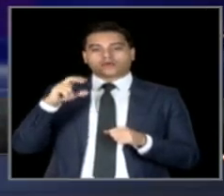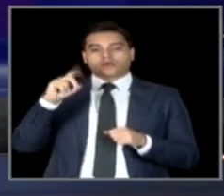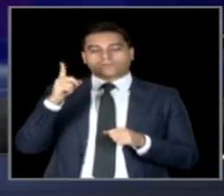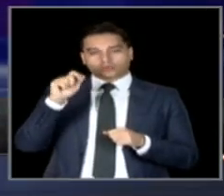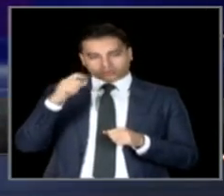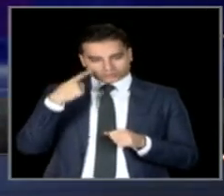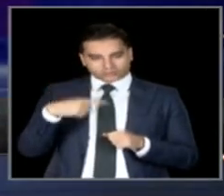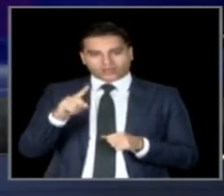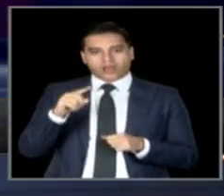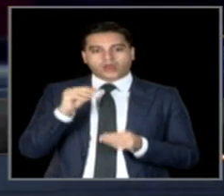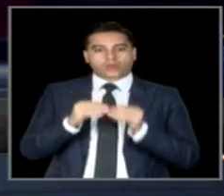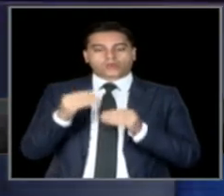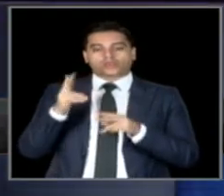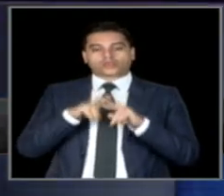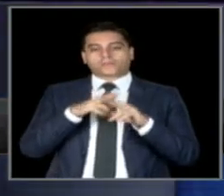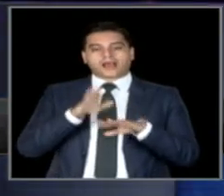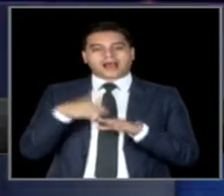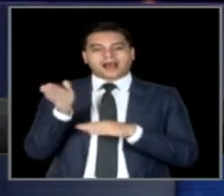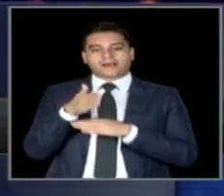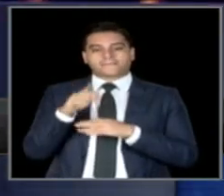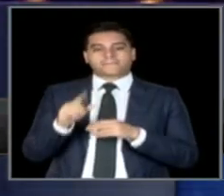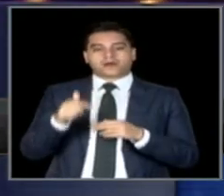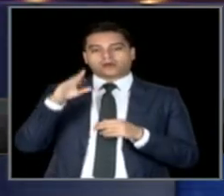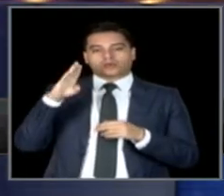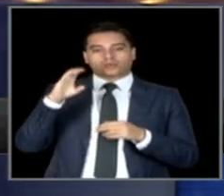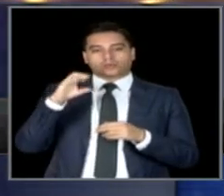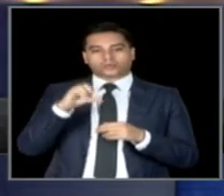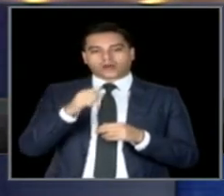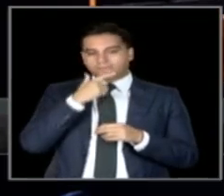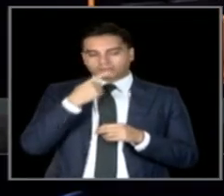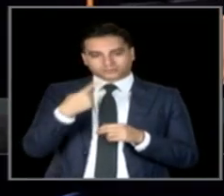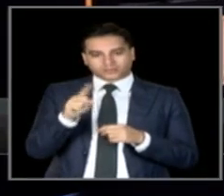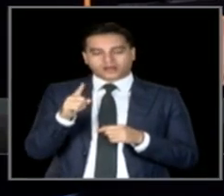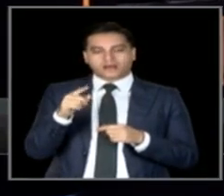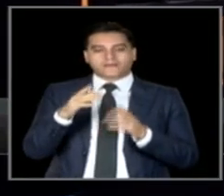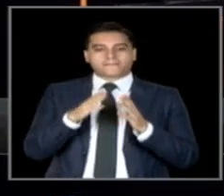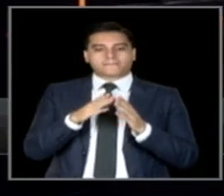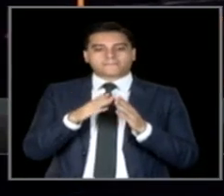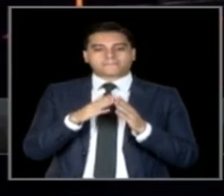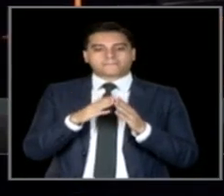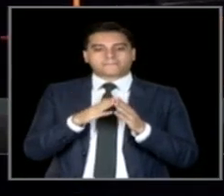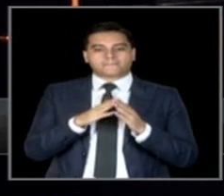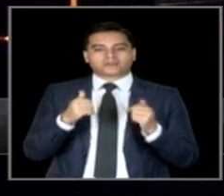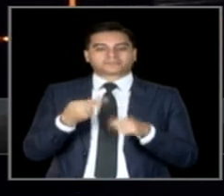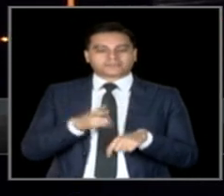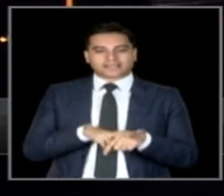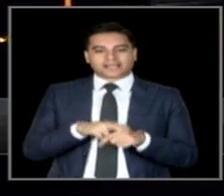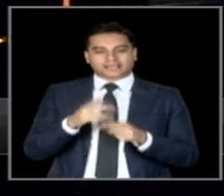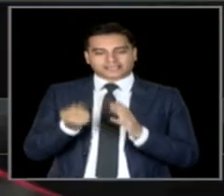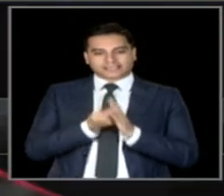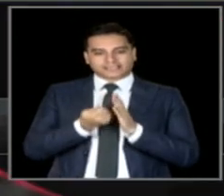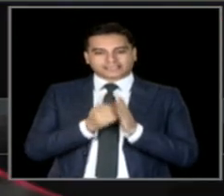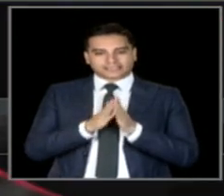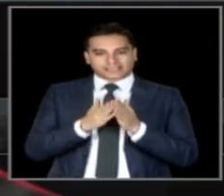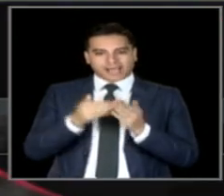ما هو لون النجوم على علم دولة بابو غينيا الجديدة؟ أبيض. صح. مصر من تاني وكتاب لأديب ساخر راحل، فمن